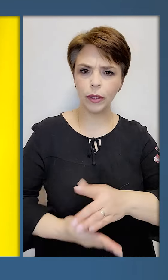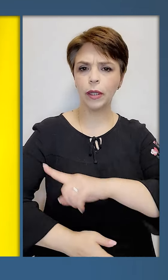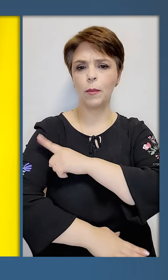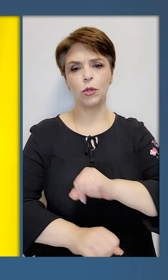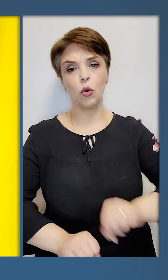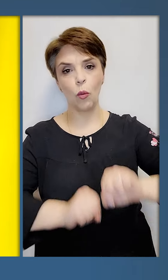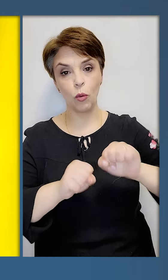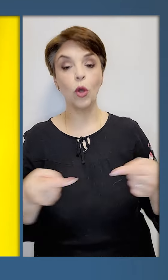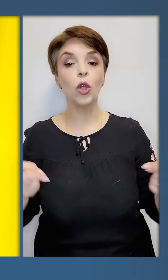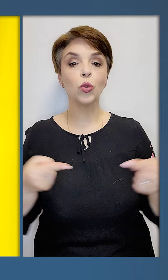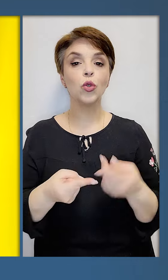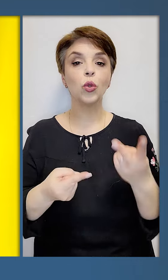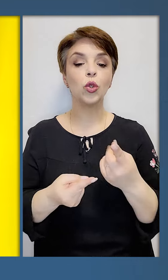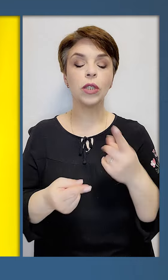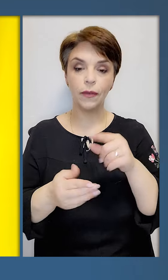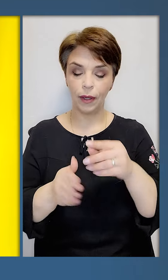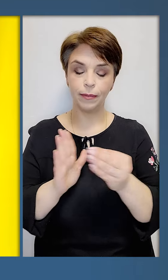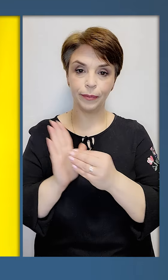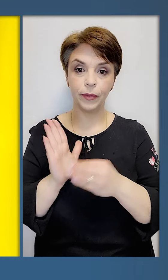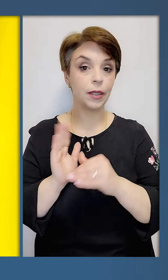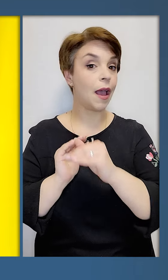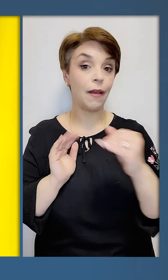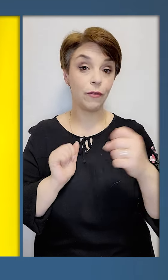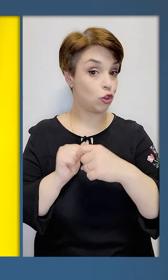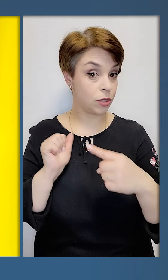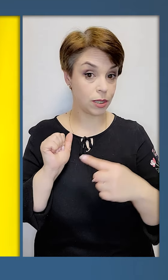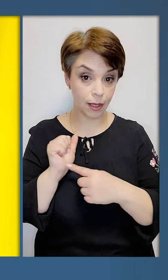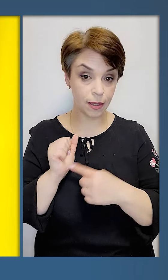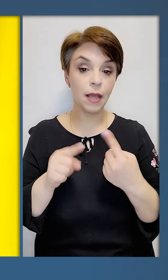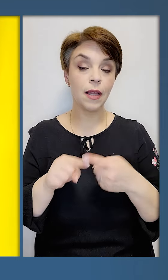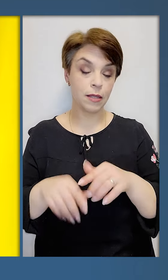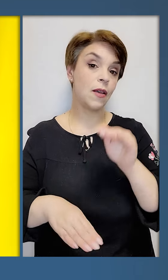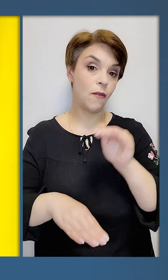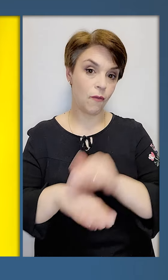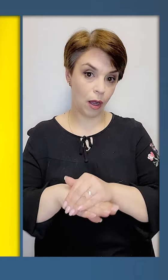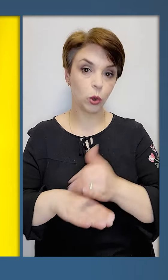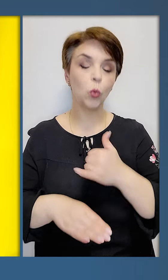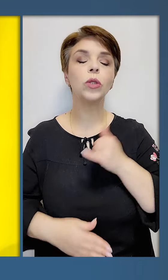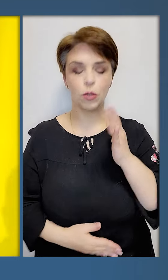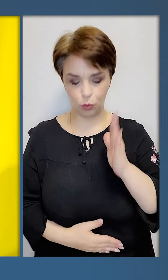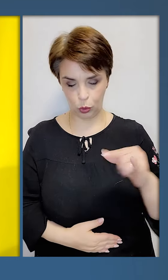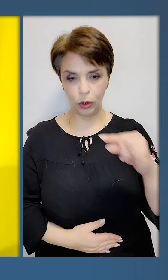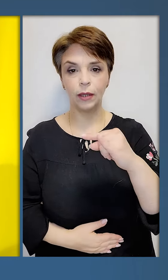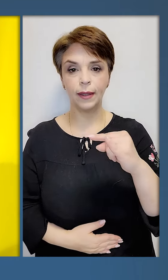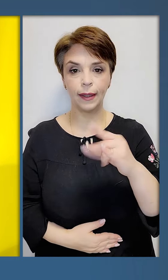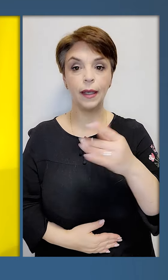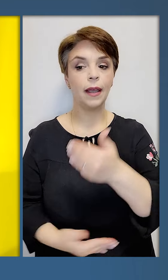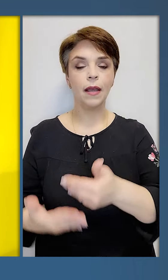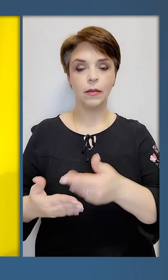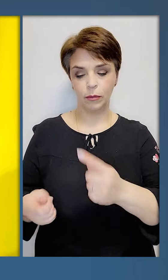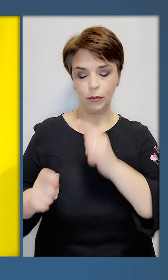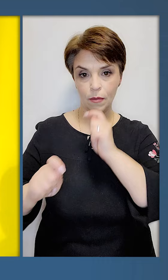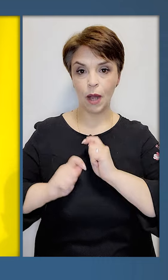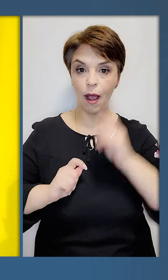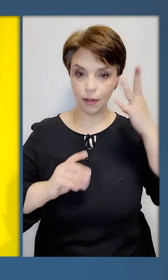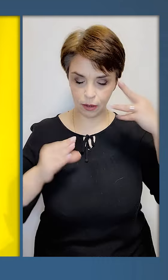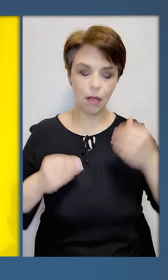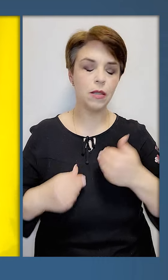оборони тощо. Дві речі, які тут є, це F-16, і це факт, у нас будуть літаки від Нідерландів,